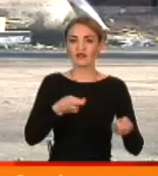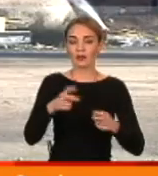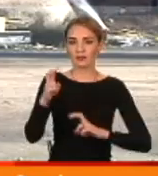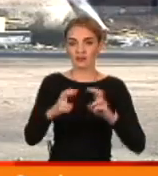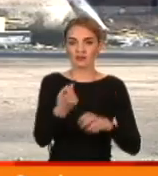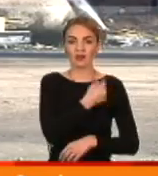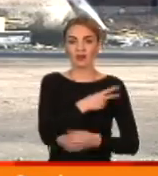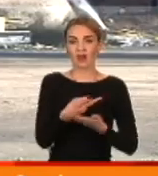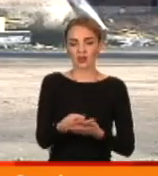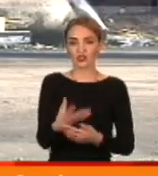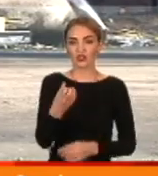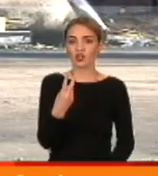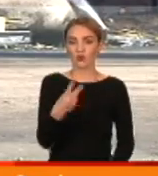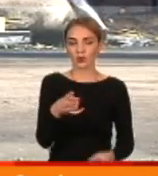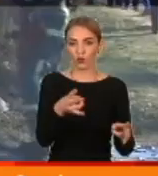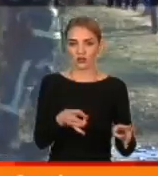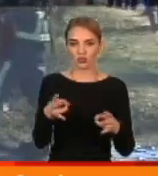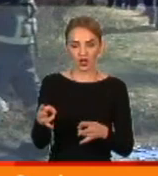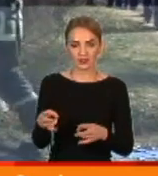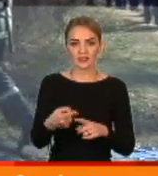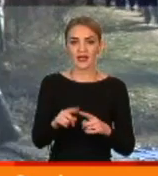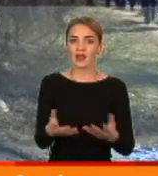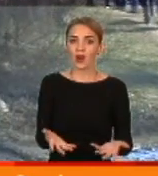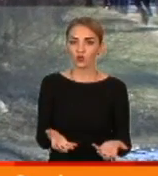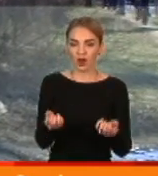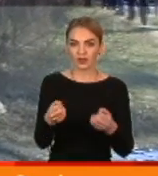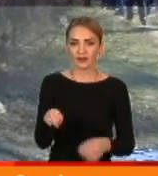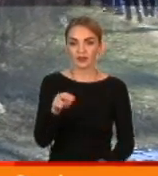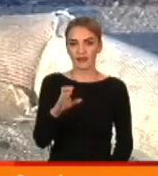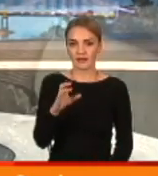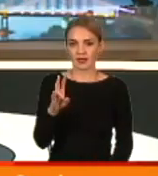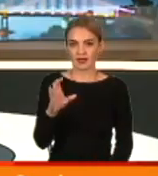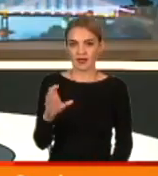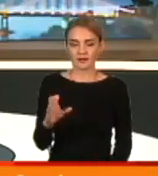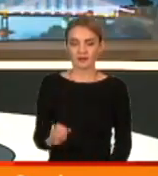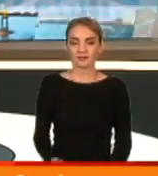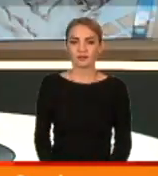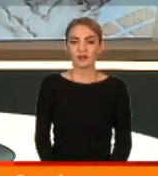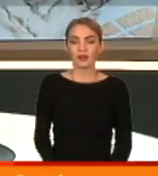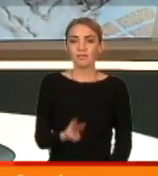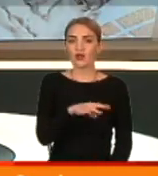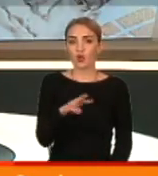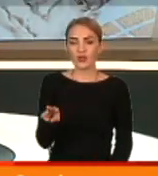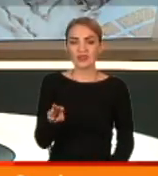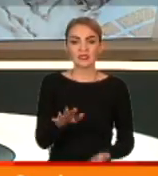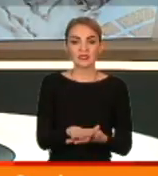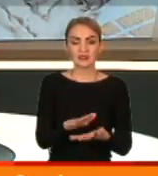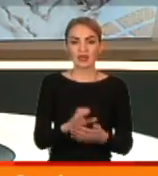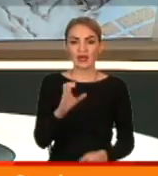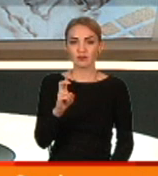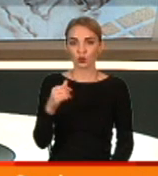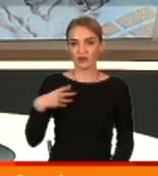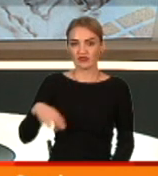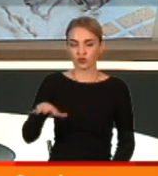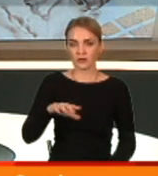в лікарні залишається ще двоє постраждалих – це рятувальники ДСНС. Мільйони зі сміття СБУ